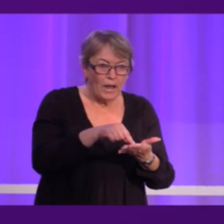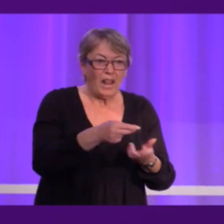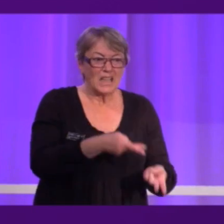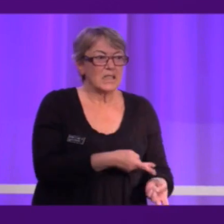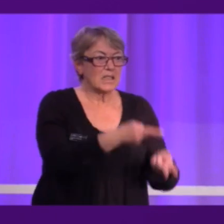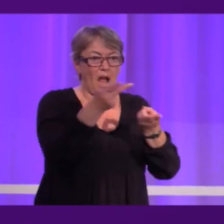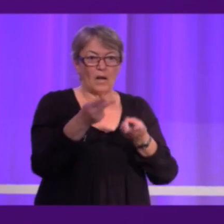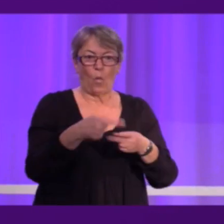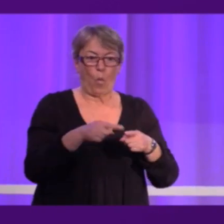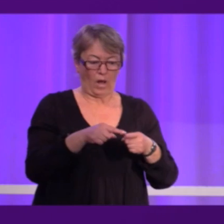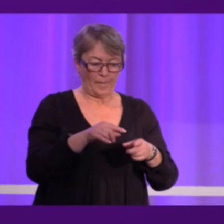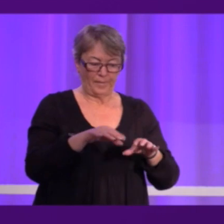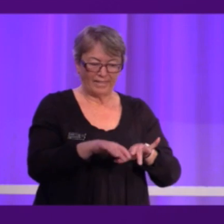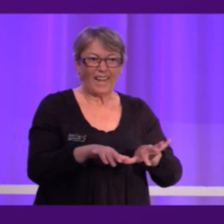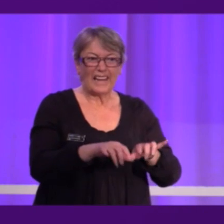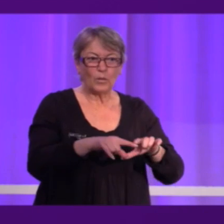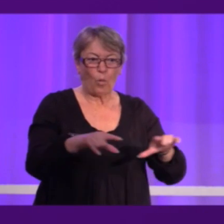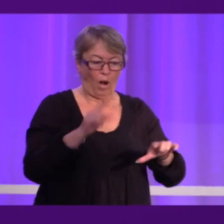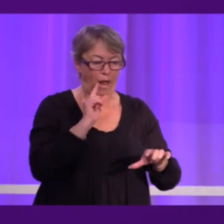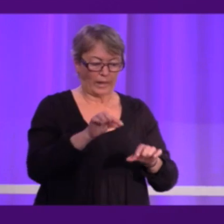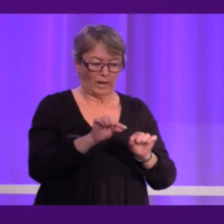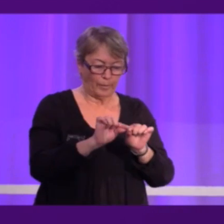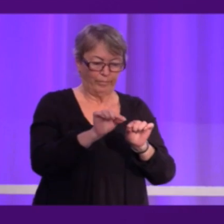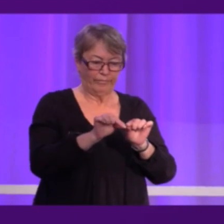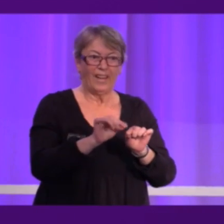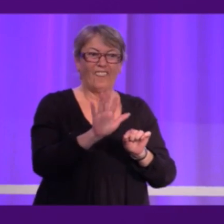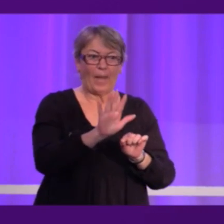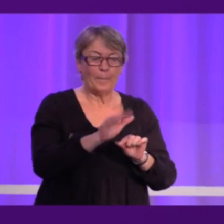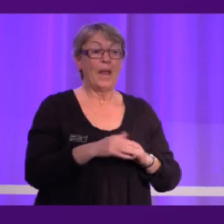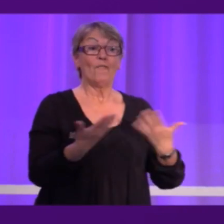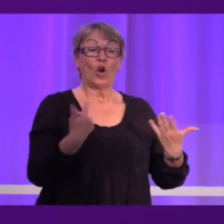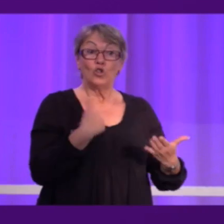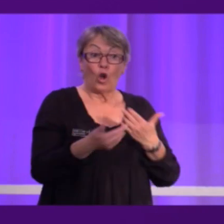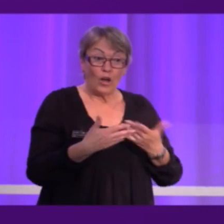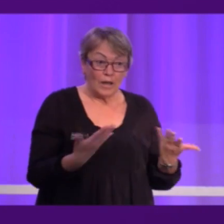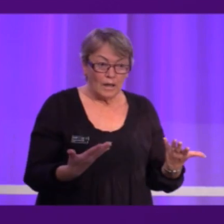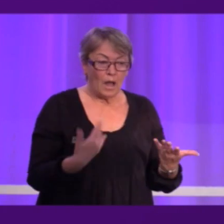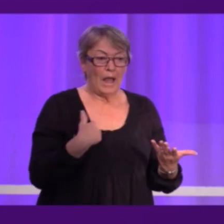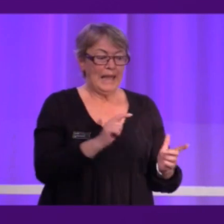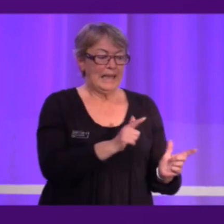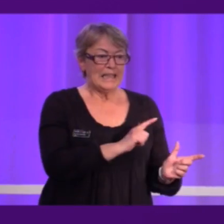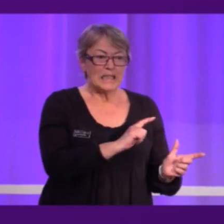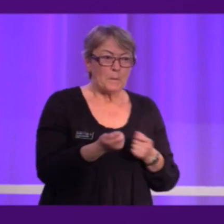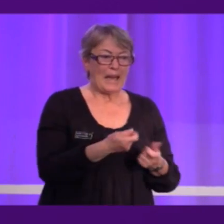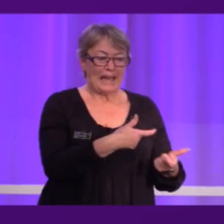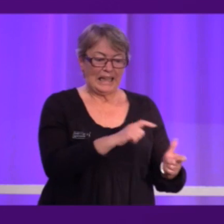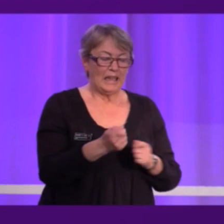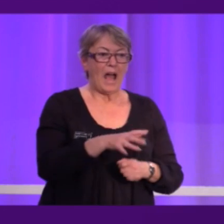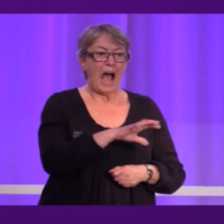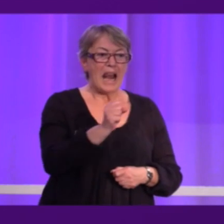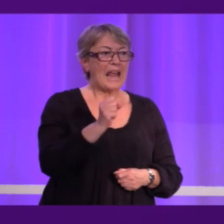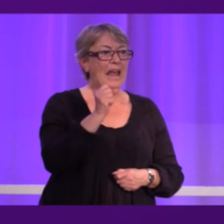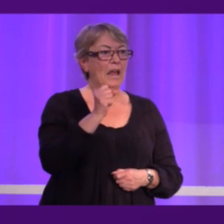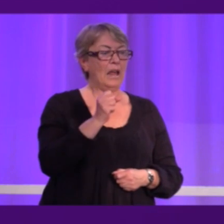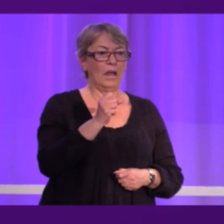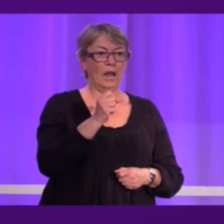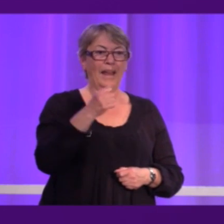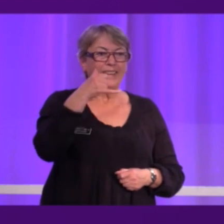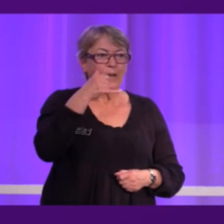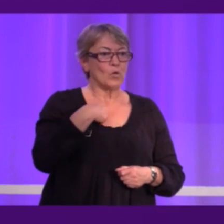på olika tangentbord. Vad jag fick göra det var att jag fick spela in alla telefonnummer som jag hade